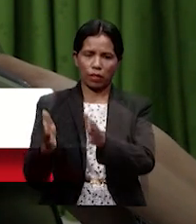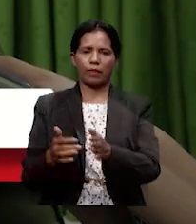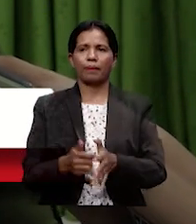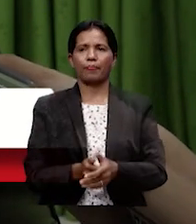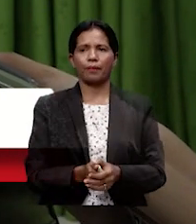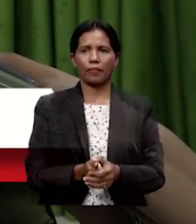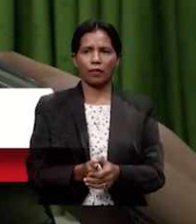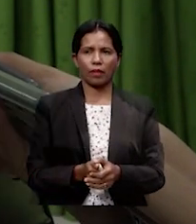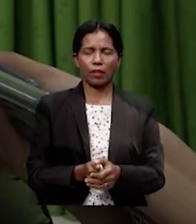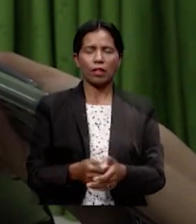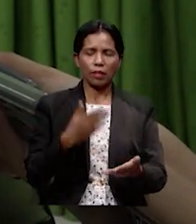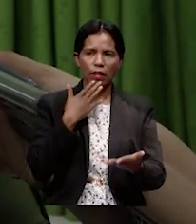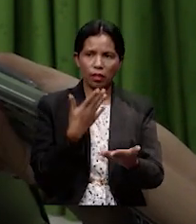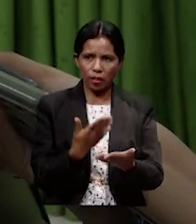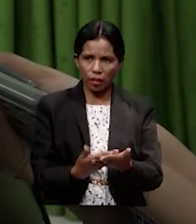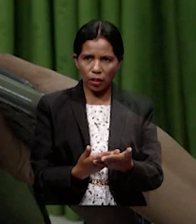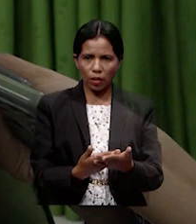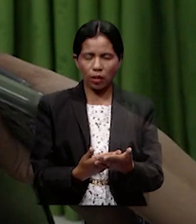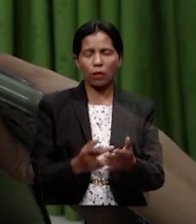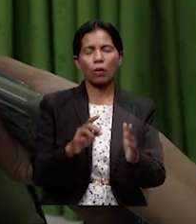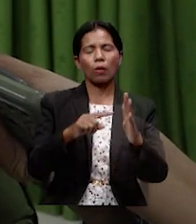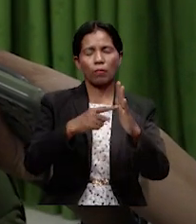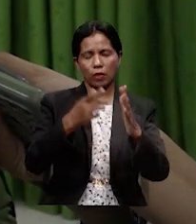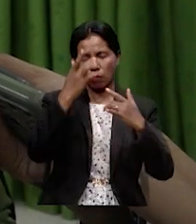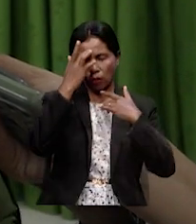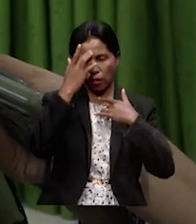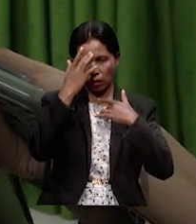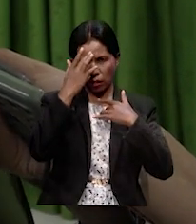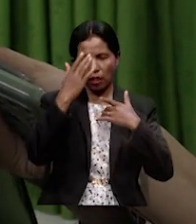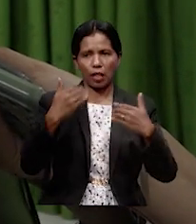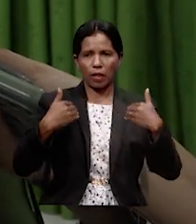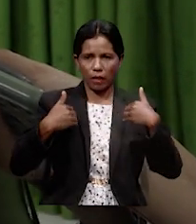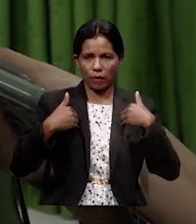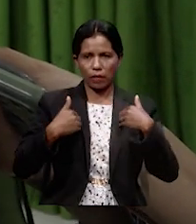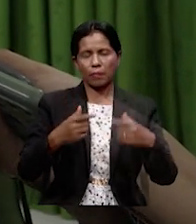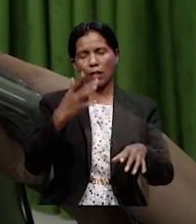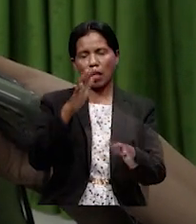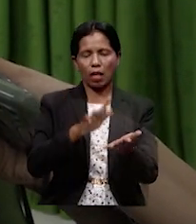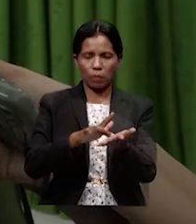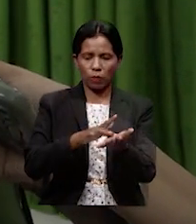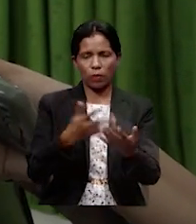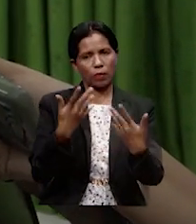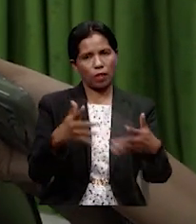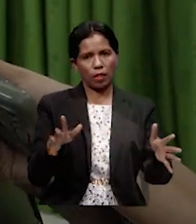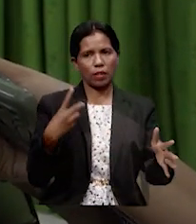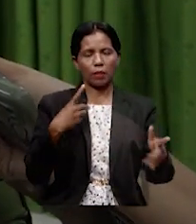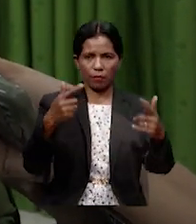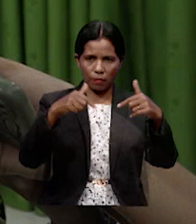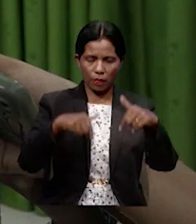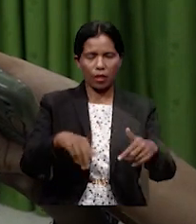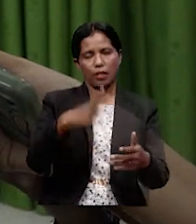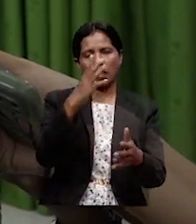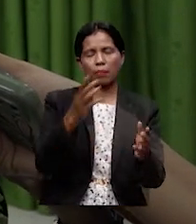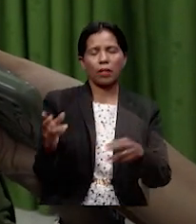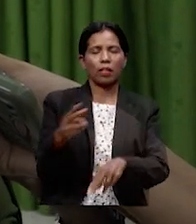nia relaps, nia komensa moras nia ataka, belemos tamba ai moru klaia. Entau nia mai fale ita halo internamento. Mas kondu nia